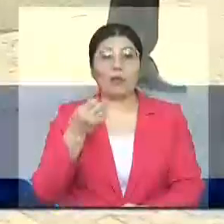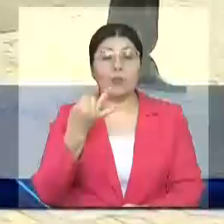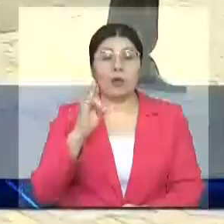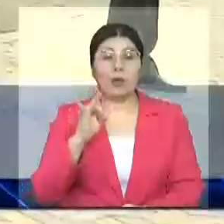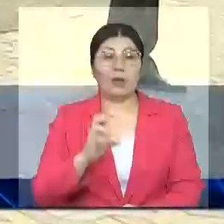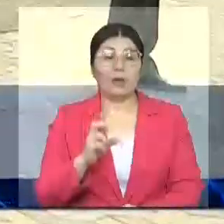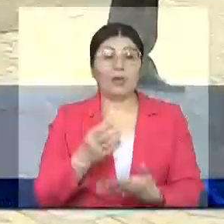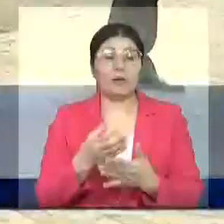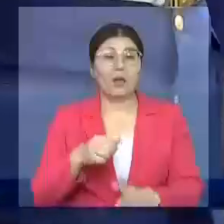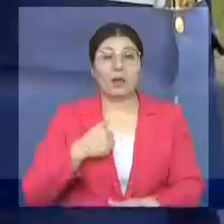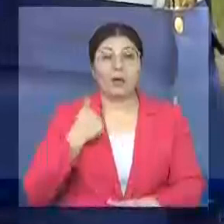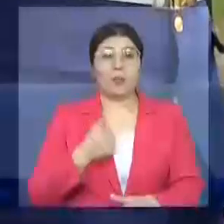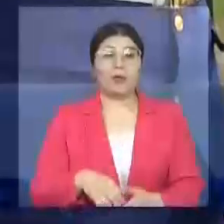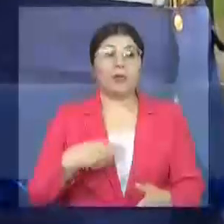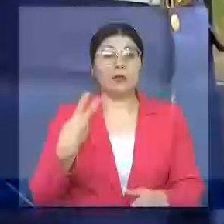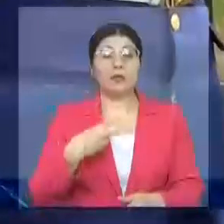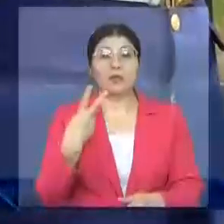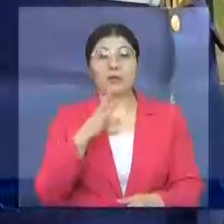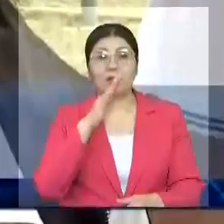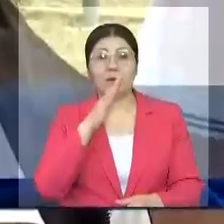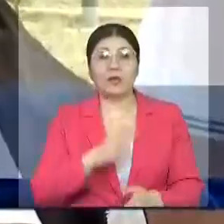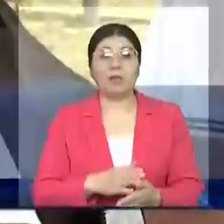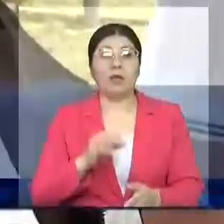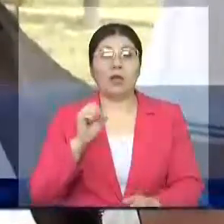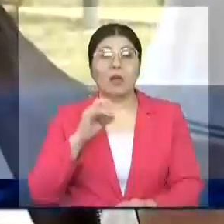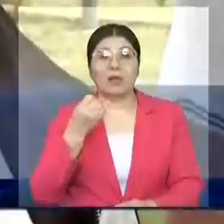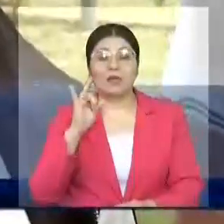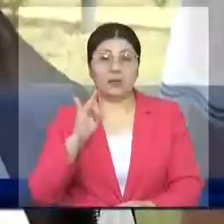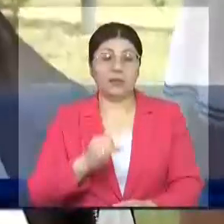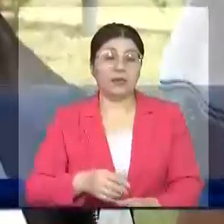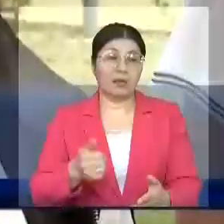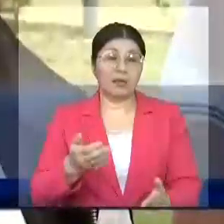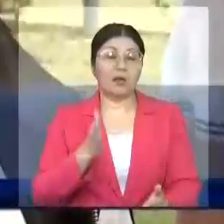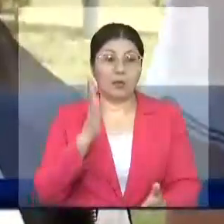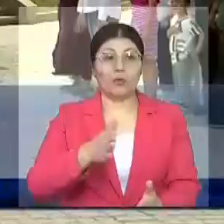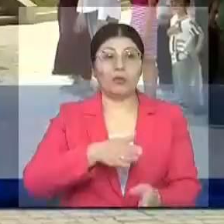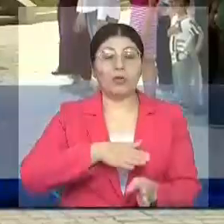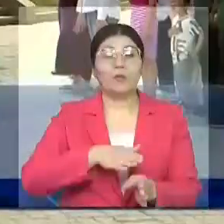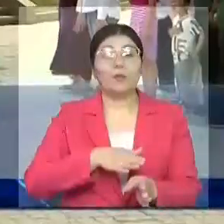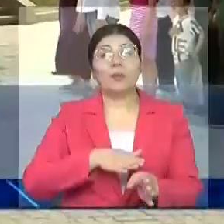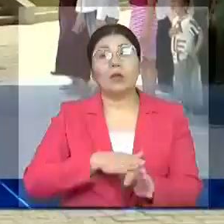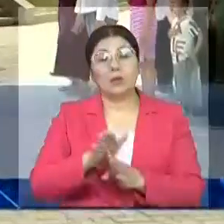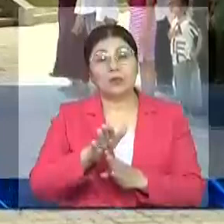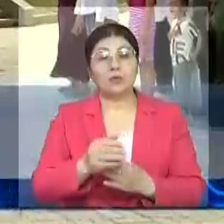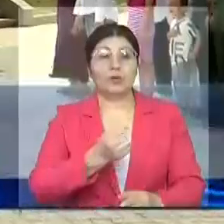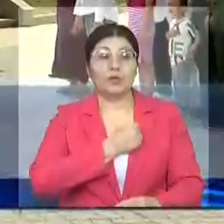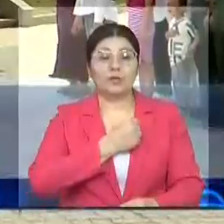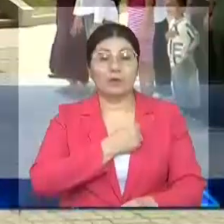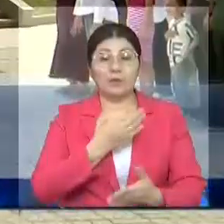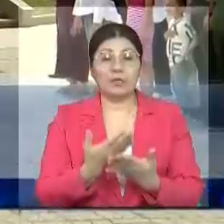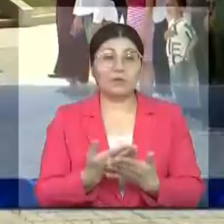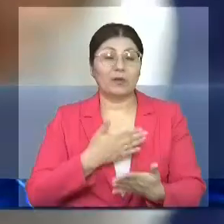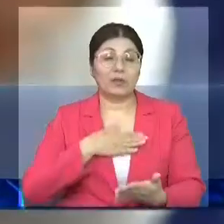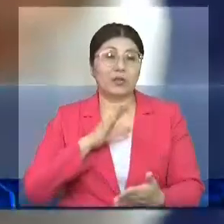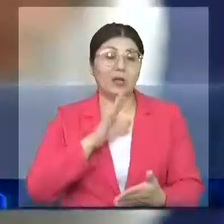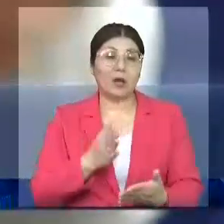двухлетнего тюбин Сергея Майера служба в армии является долгом который должен исполнить каждый мужчина Мой дедушка служил годах прошлого века я